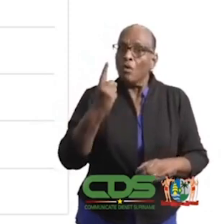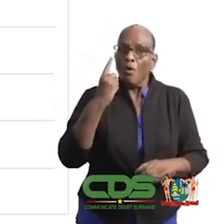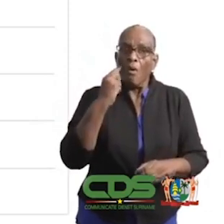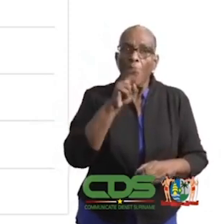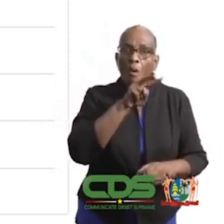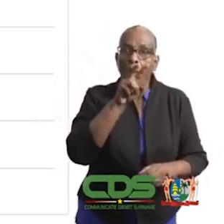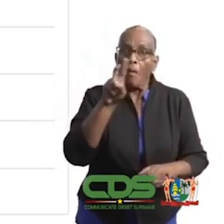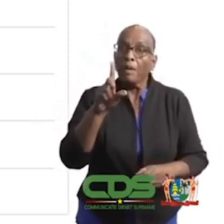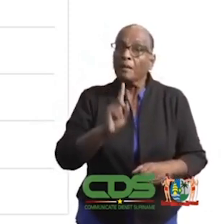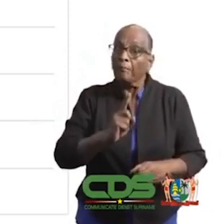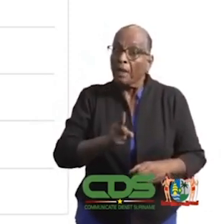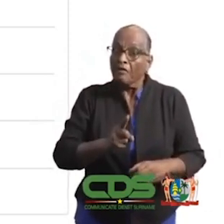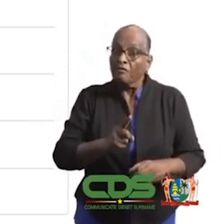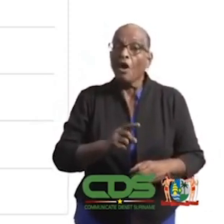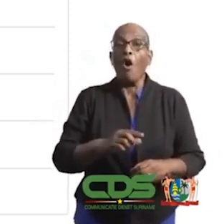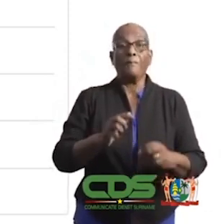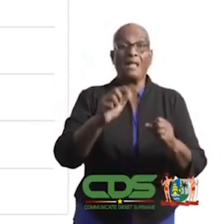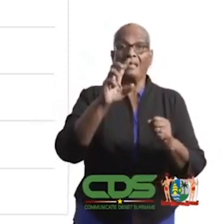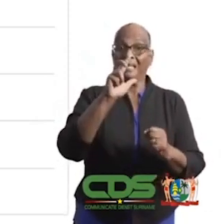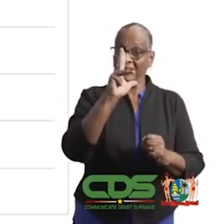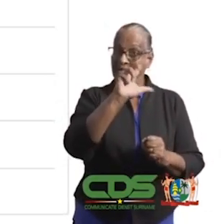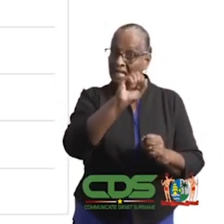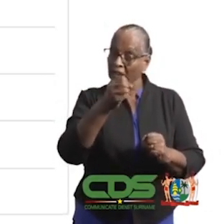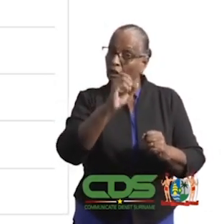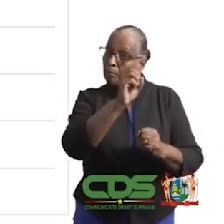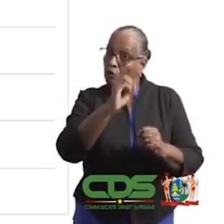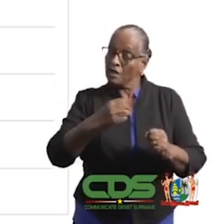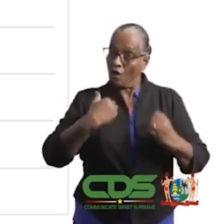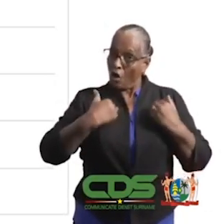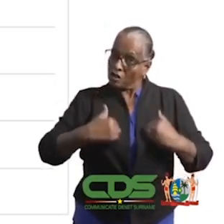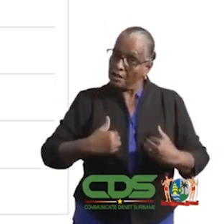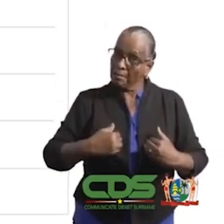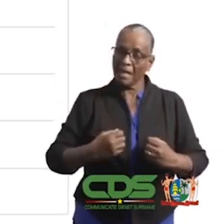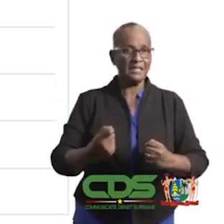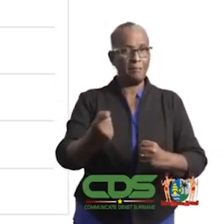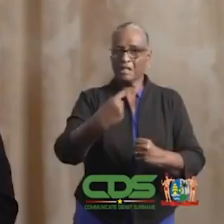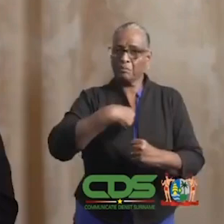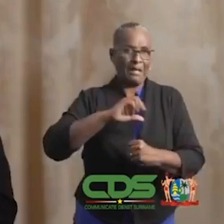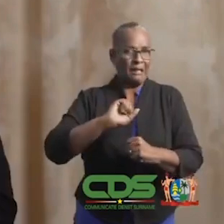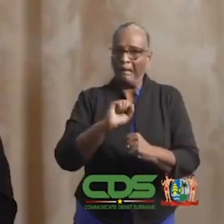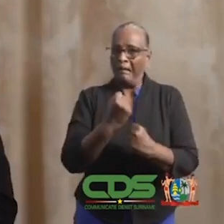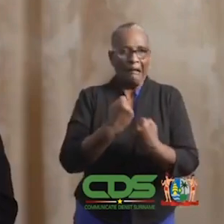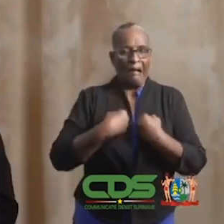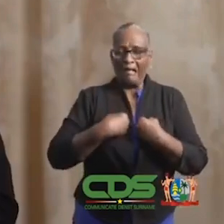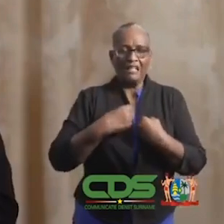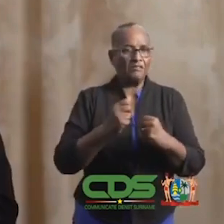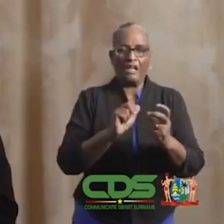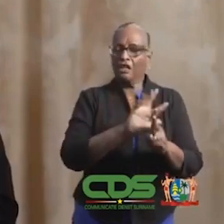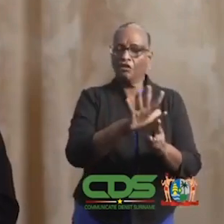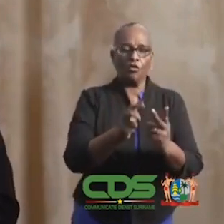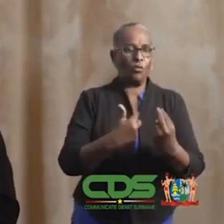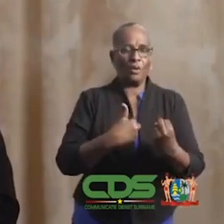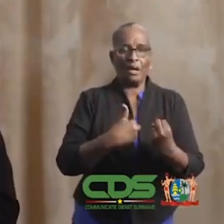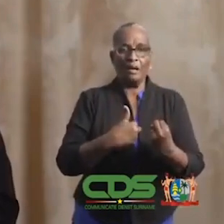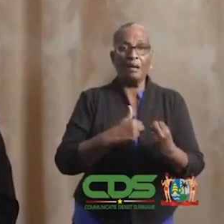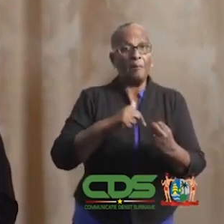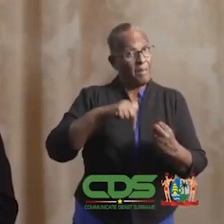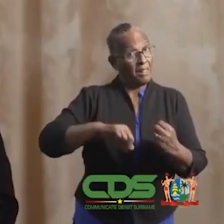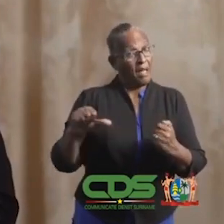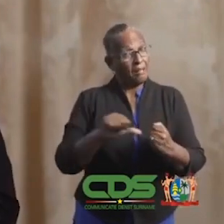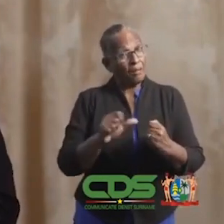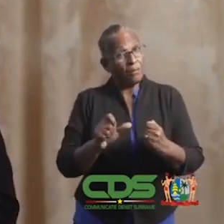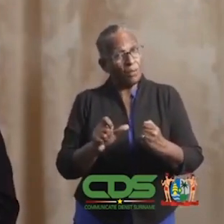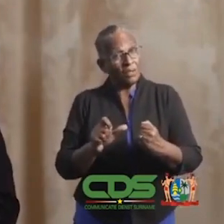blijven, aangezien meer dan 90% van onze bevolking nog geen immuniteit heeft tegen het coronavirus. Met andere